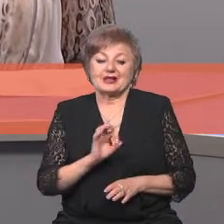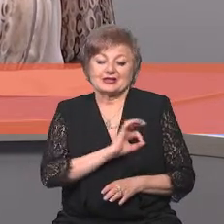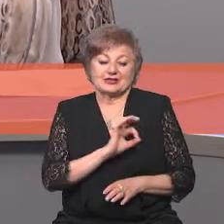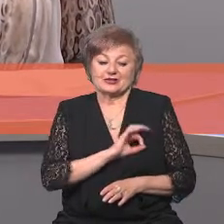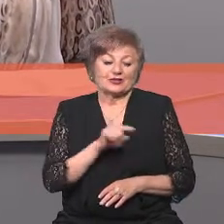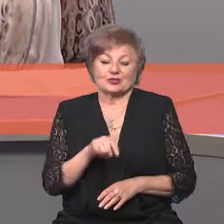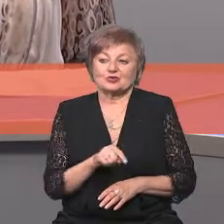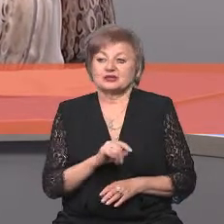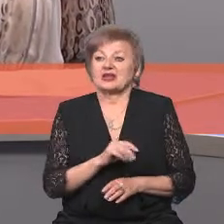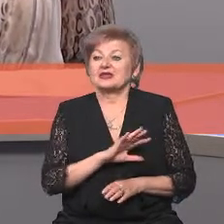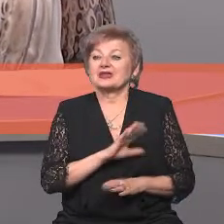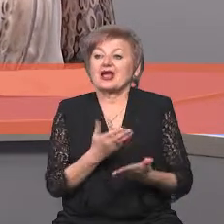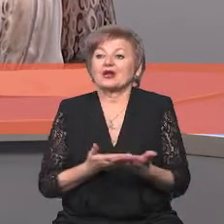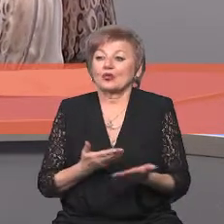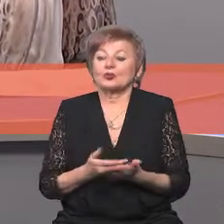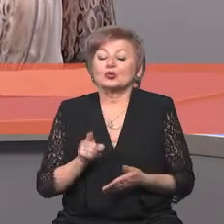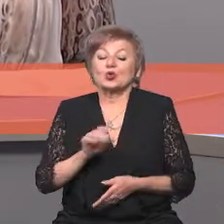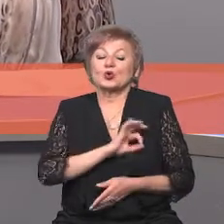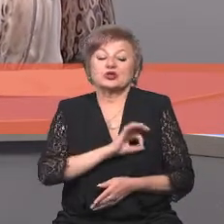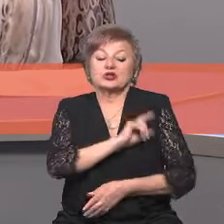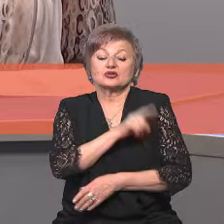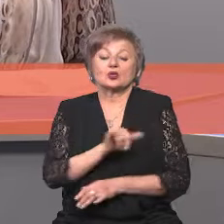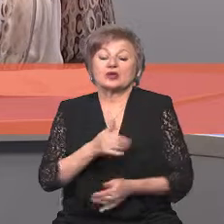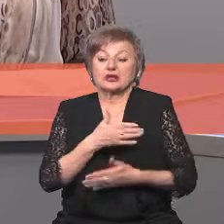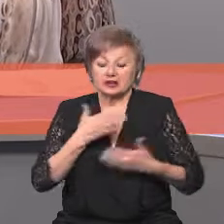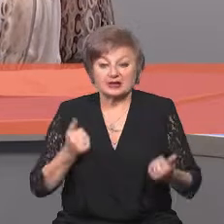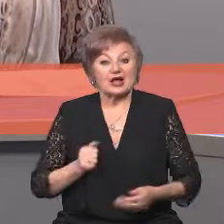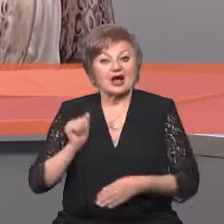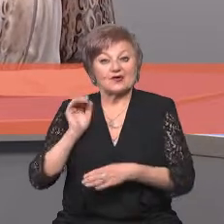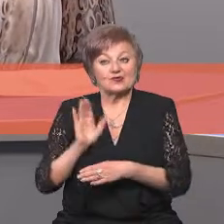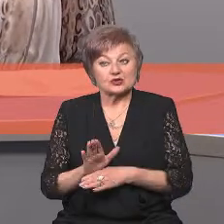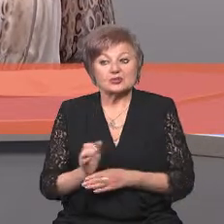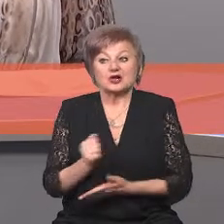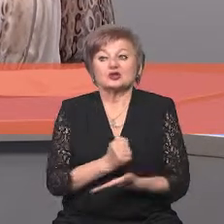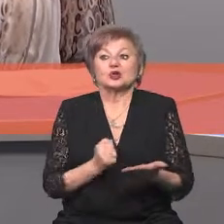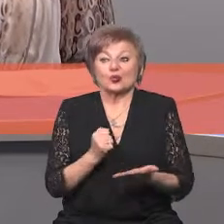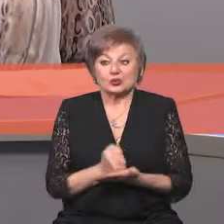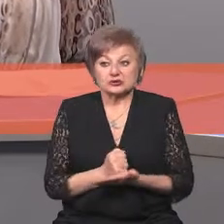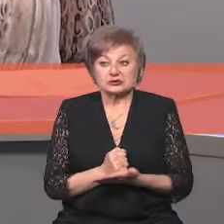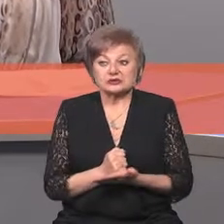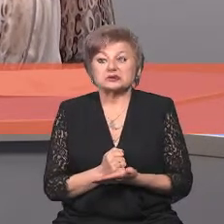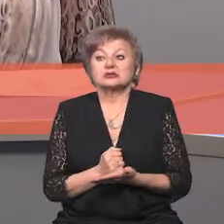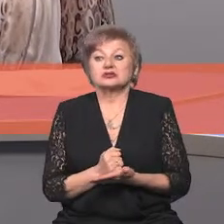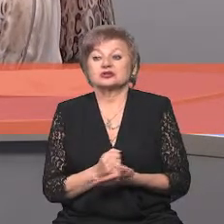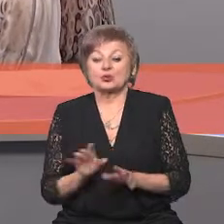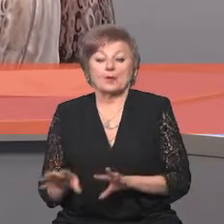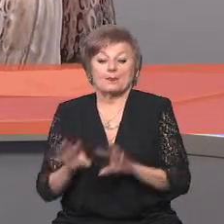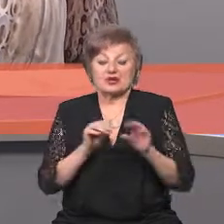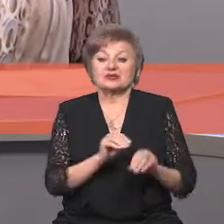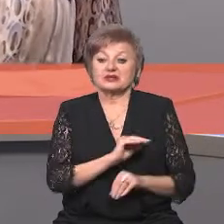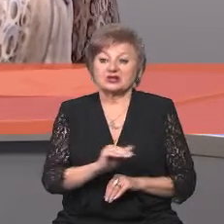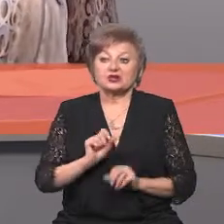не мають, вони рекомендовані, але не мають юридичної сили. А от наказ про затвердження порядку зарахування перевезення дітей в школу,